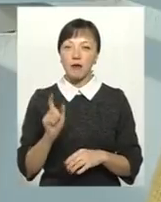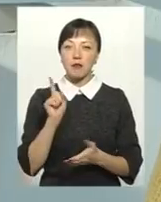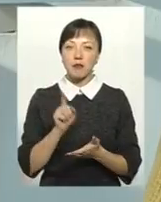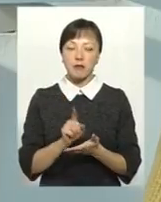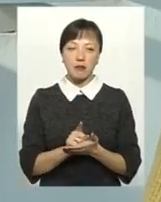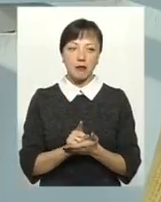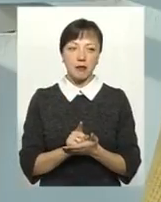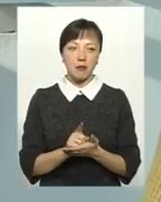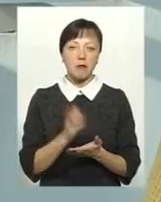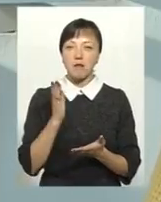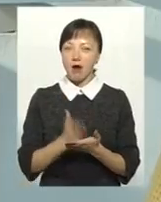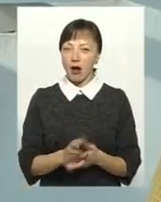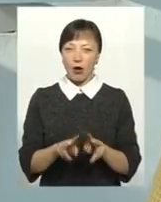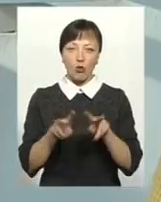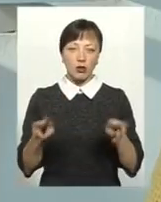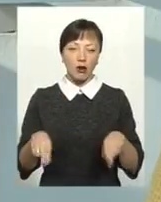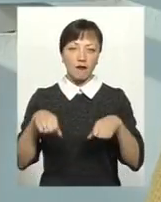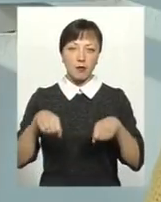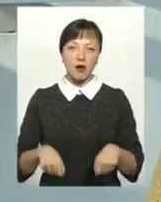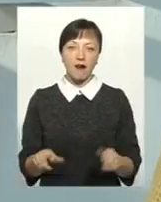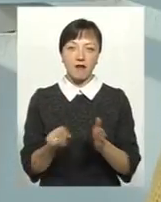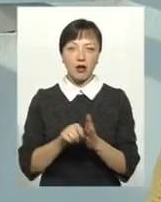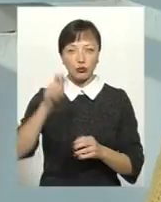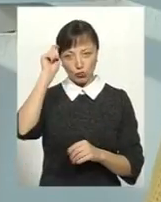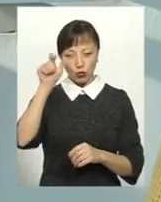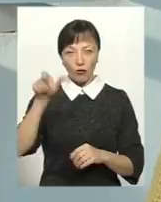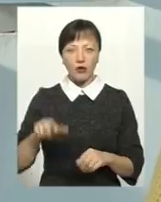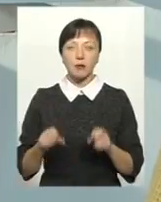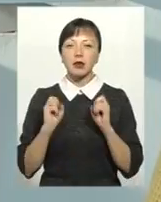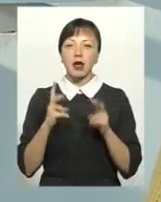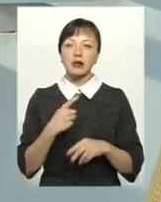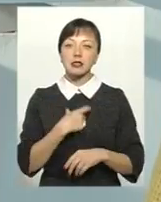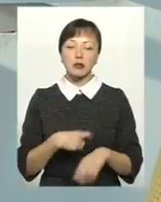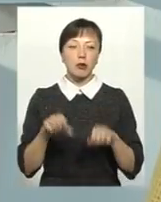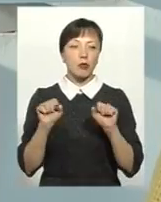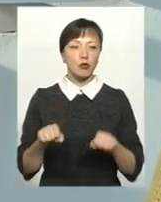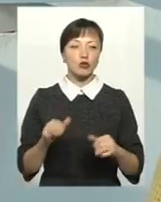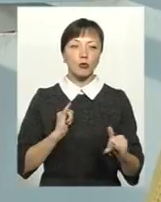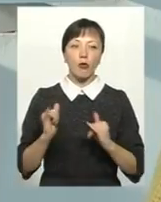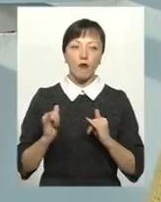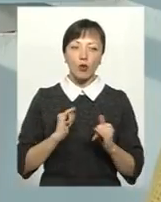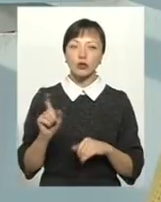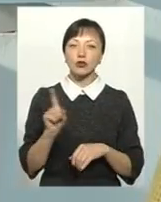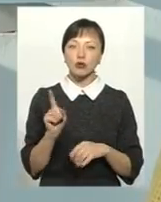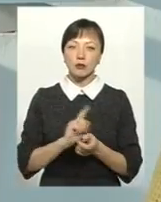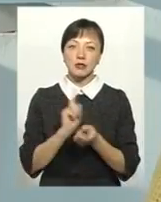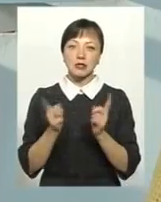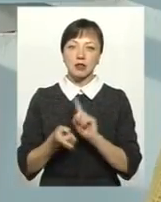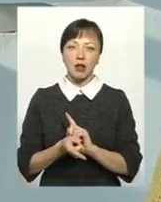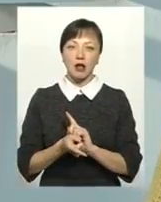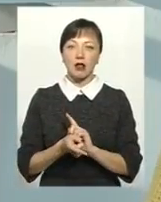має однакові права з чоловіком, і як себе можна поводити, щоб вона стала